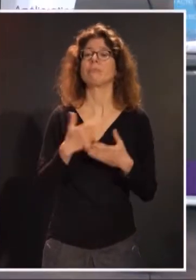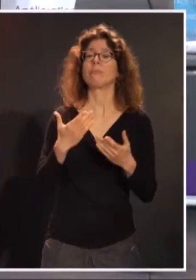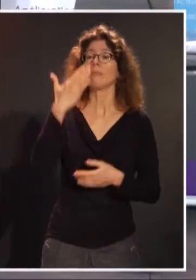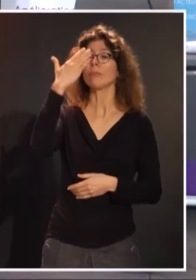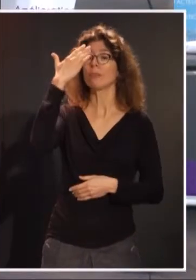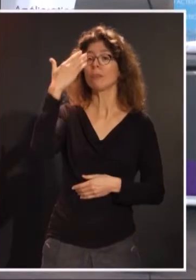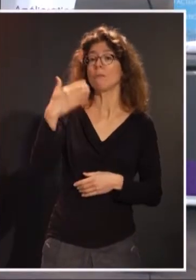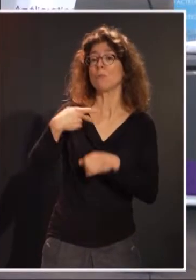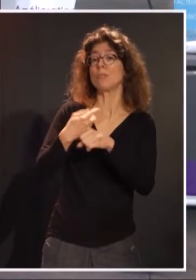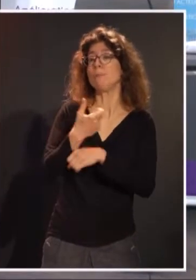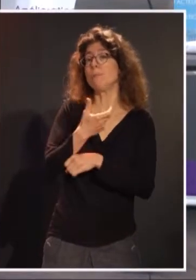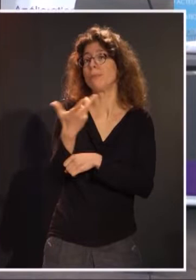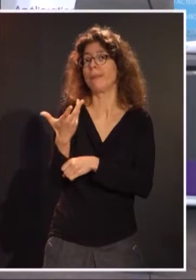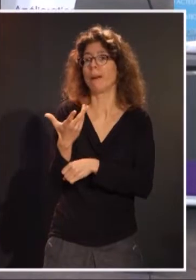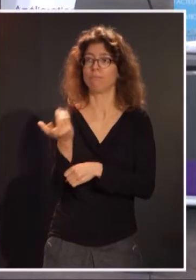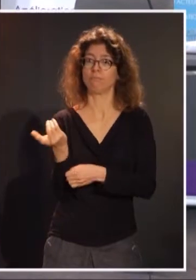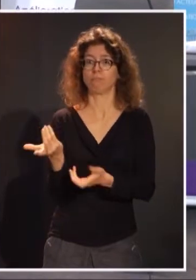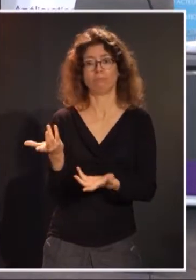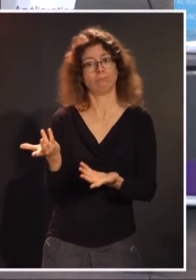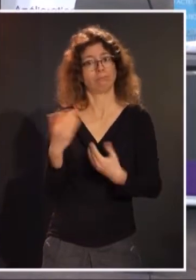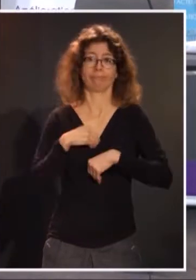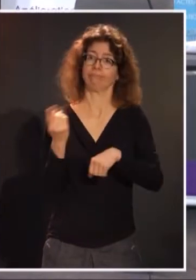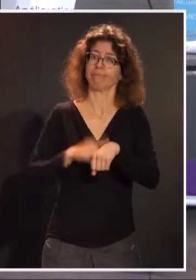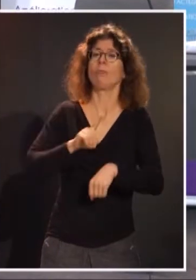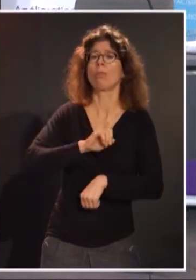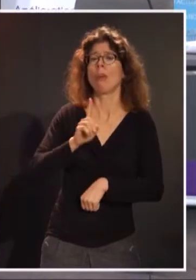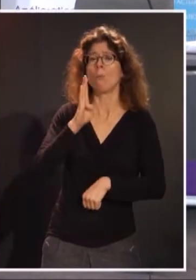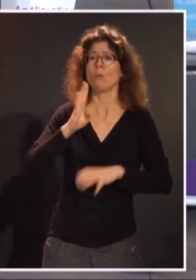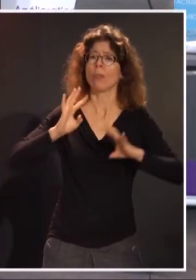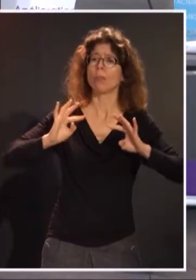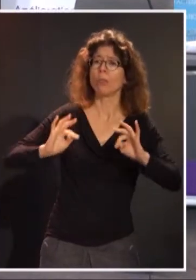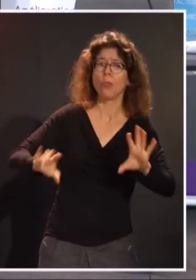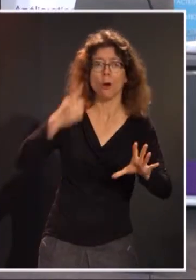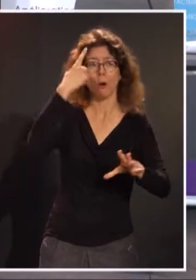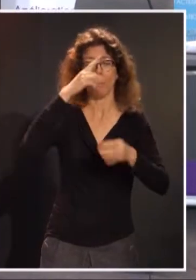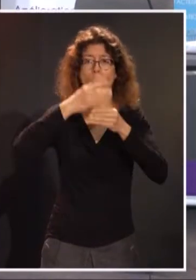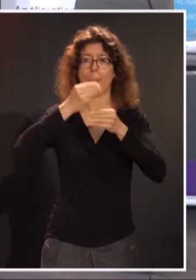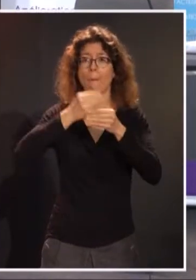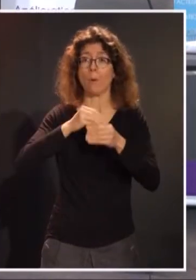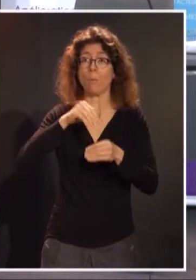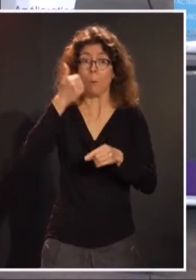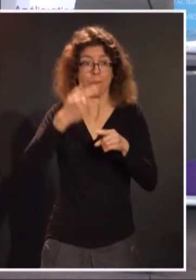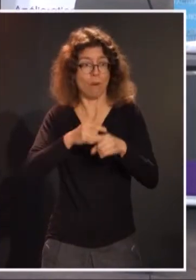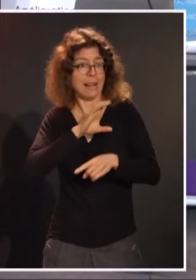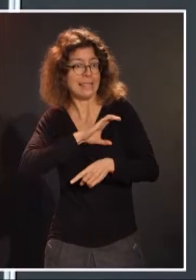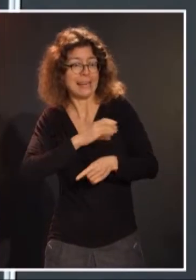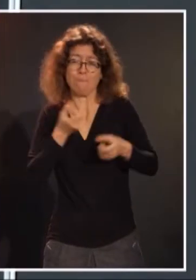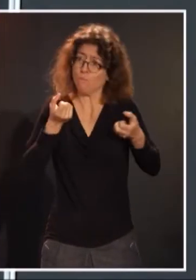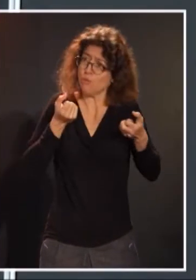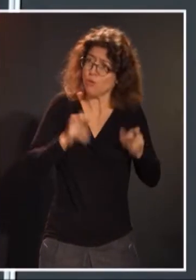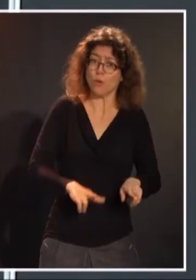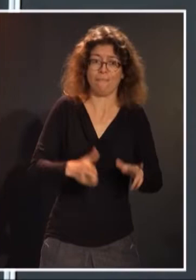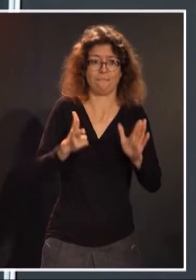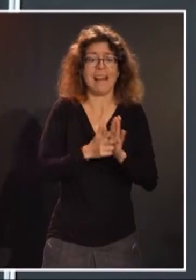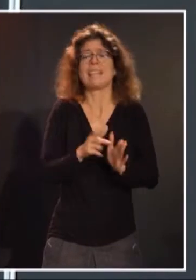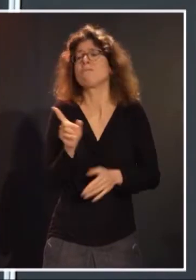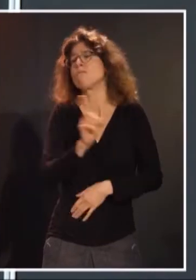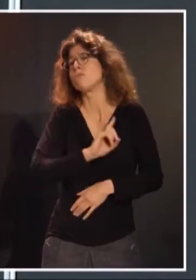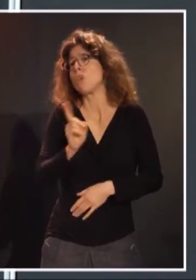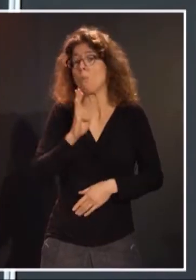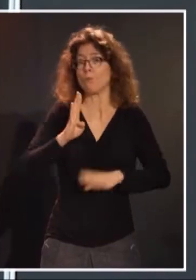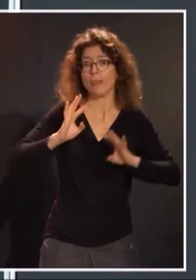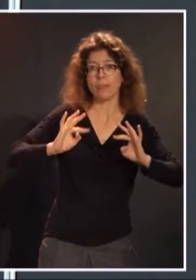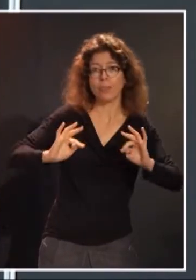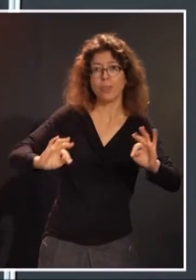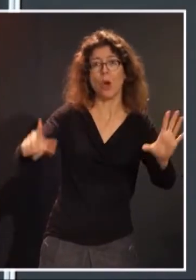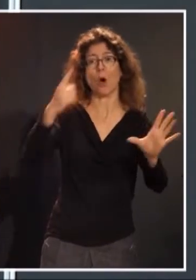pour certains outils, il y a un temps d'apprentissage qui sera nécessaire, donc ce n'est pas au premier essai, on pourra valider de manière sûre que l'enfant pourra le prendre en main,